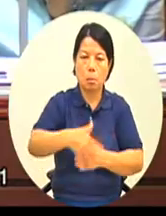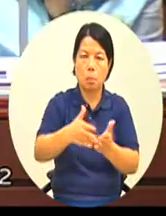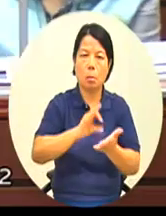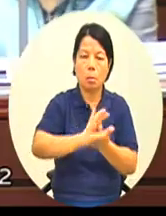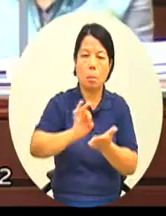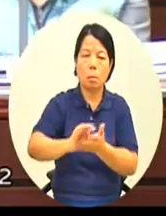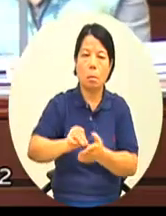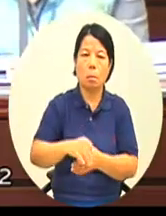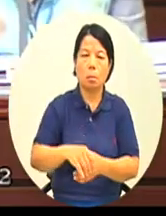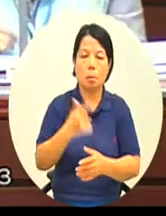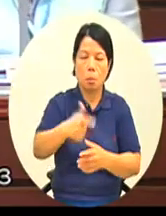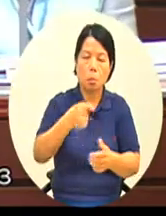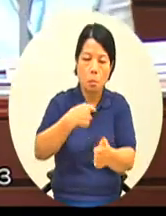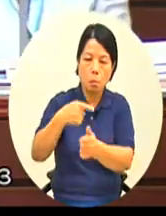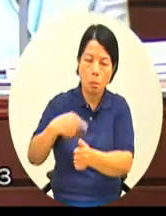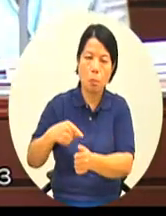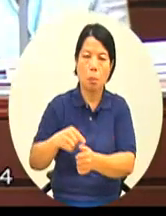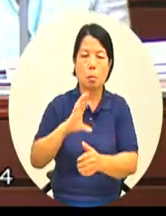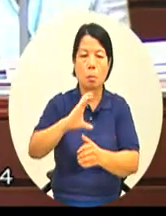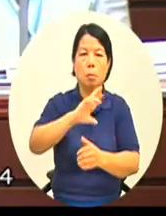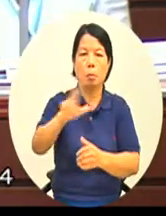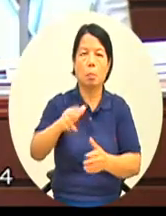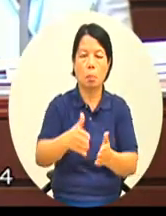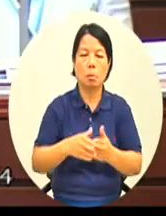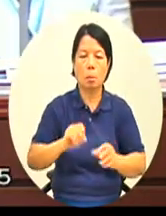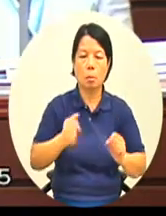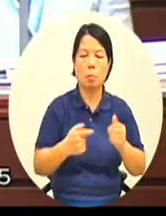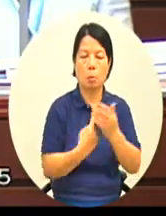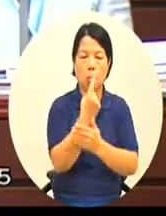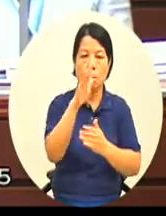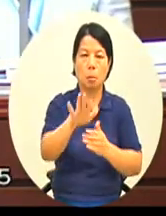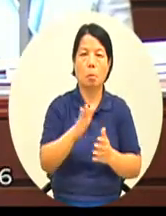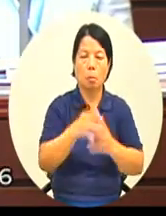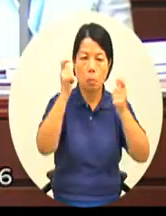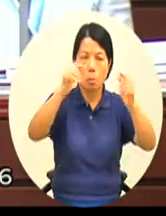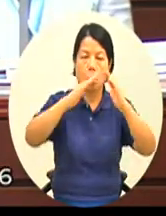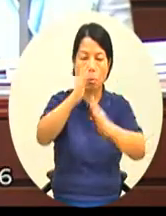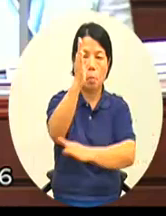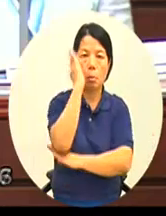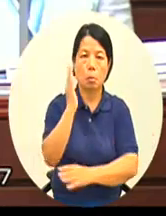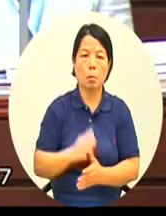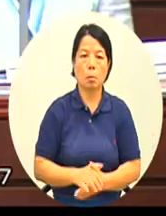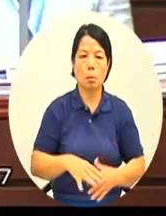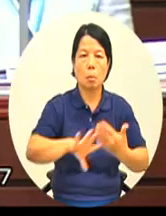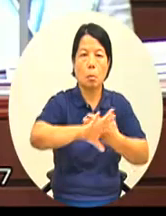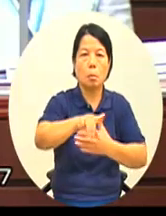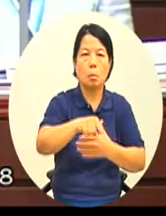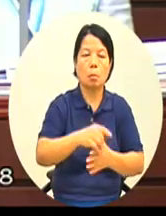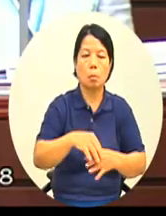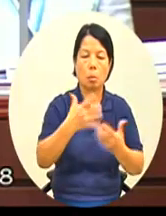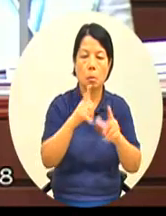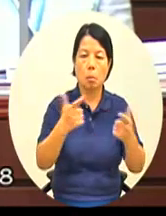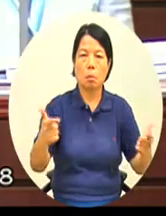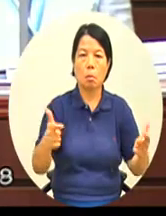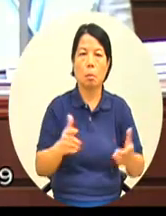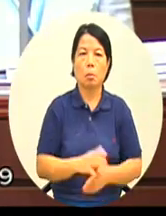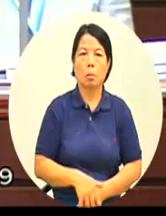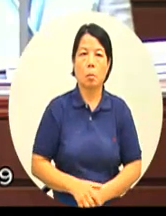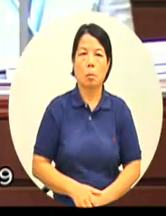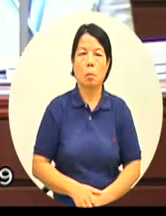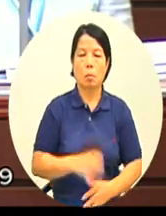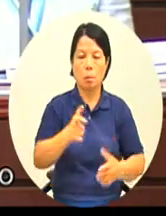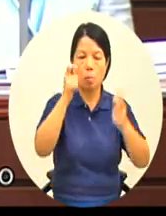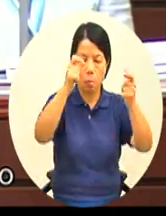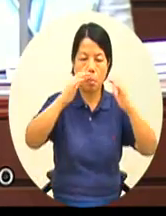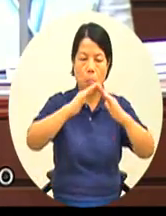进式的辅导方式，因为不止高雄市。市府的部分其实还有包括很多在高